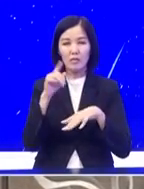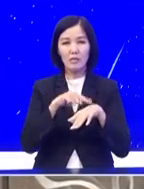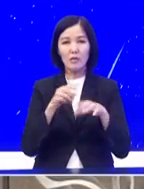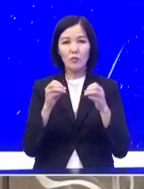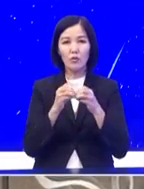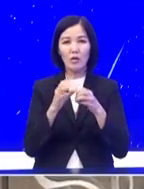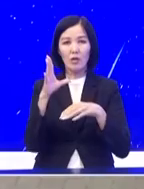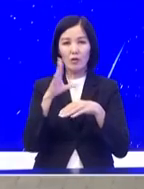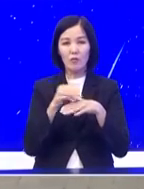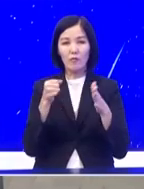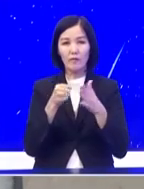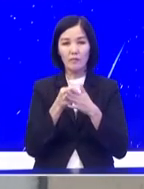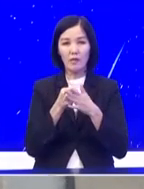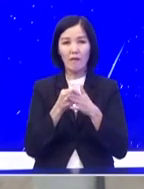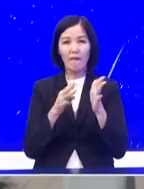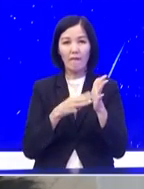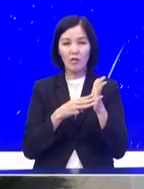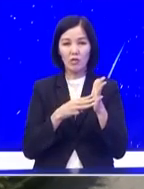вечера.